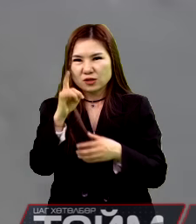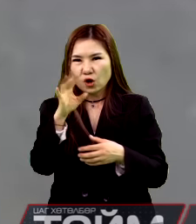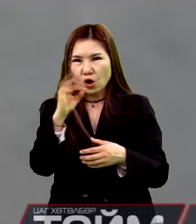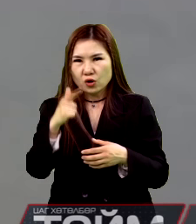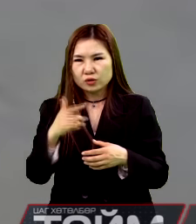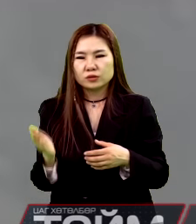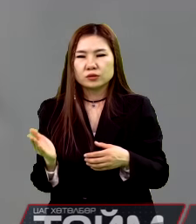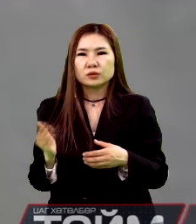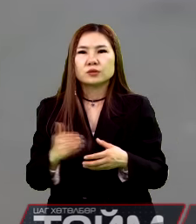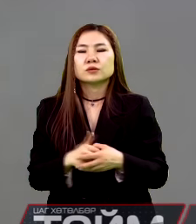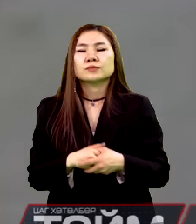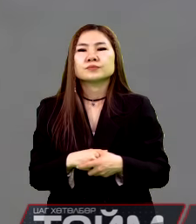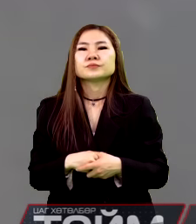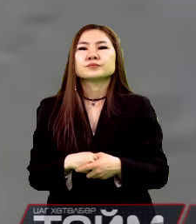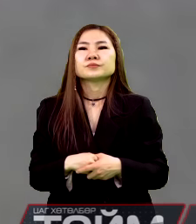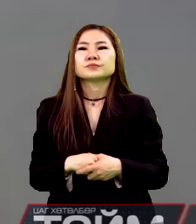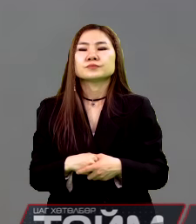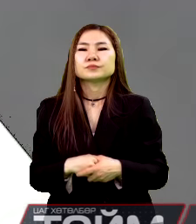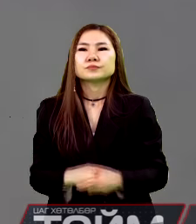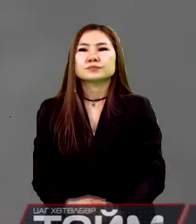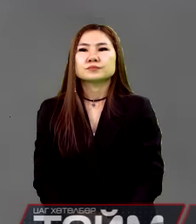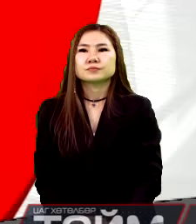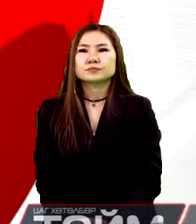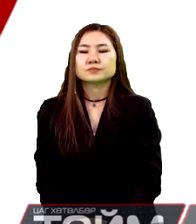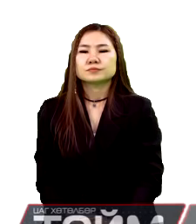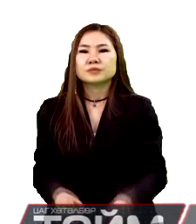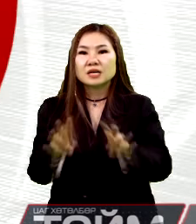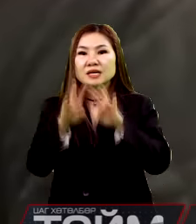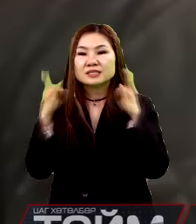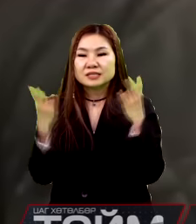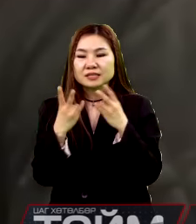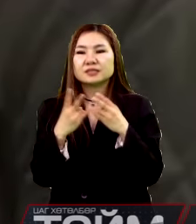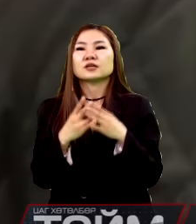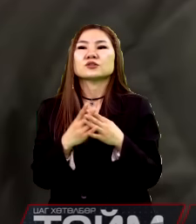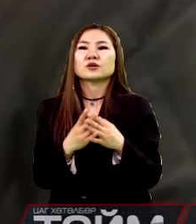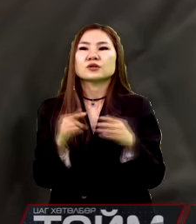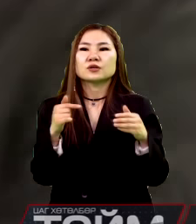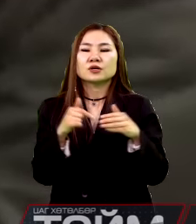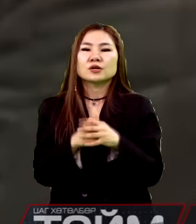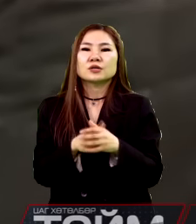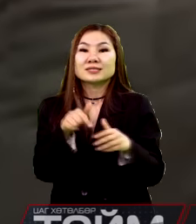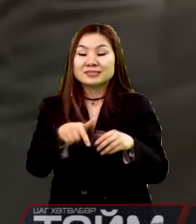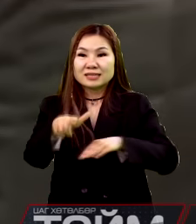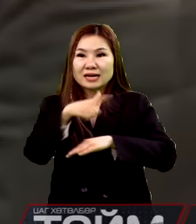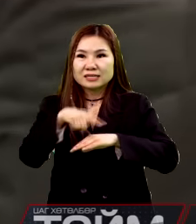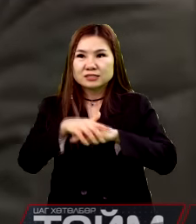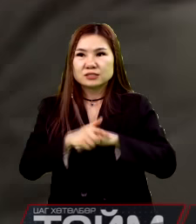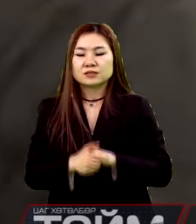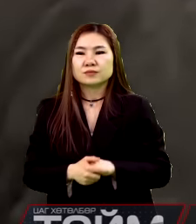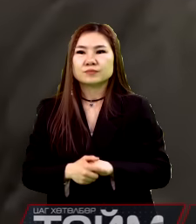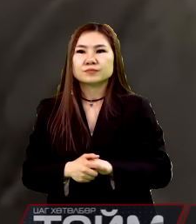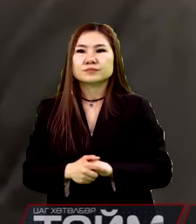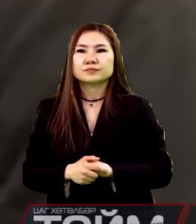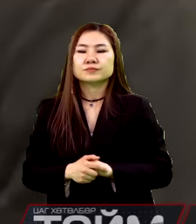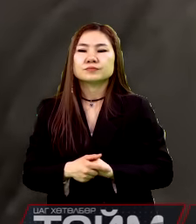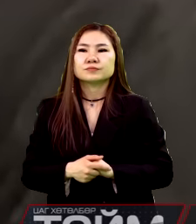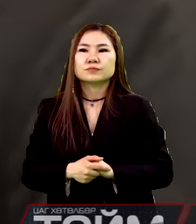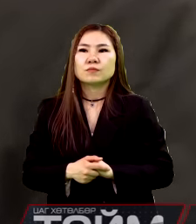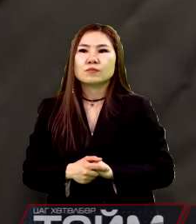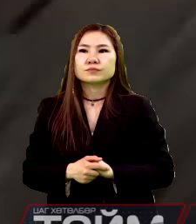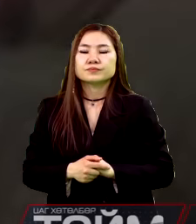дэр ямар хэцүү энэ нийтийн эзэмшлэлтэр ингээд нулимд суудаг амьдрдаг гэж байхгүй чи хөө гэрт